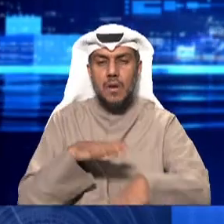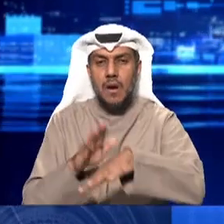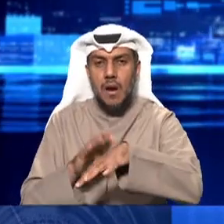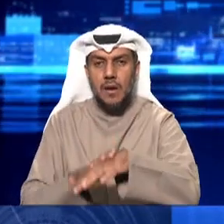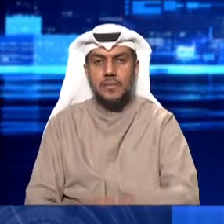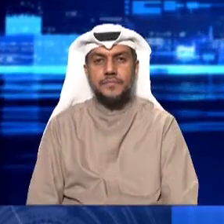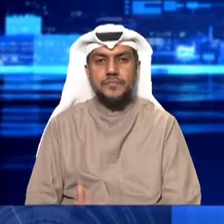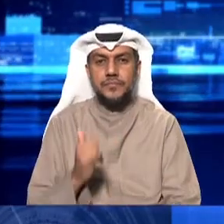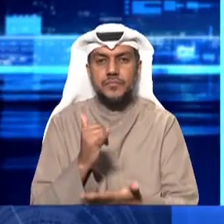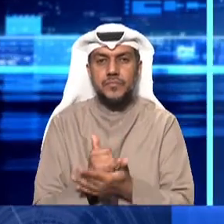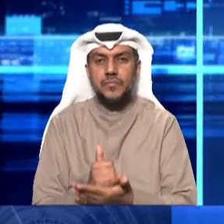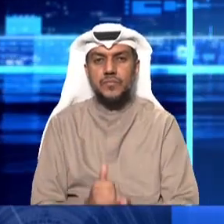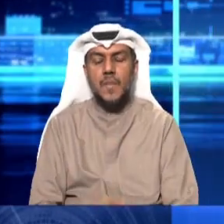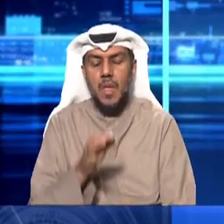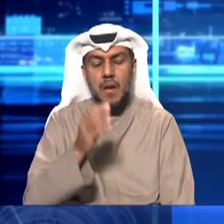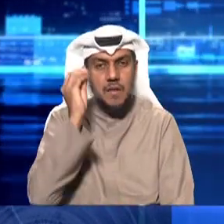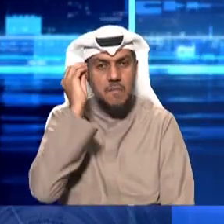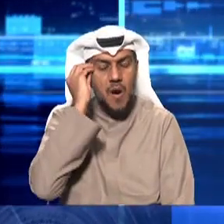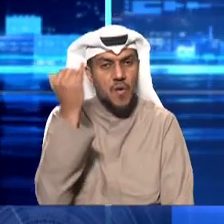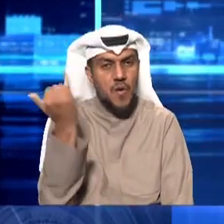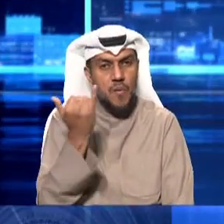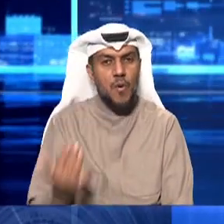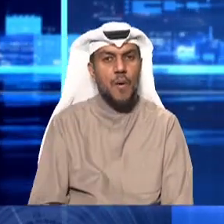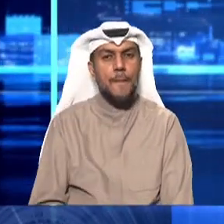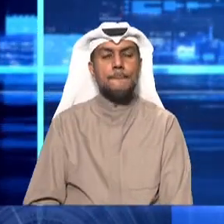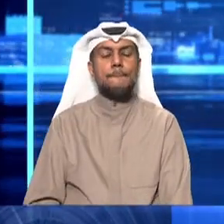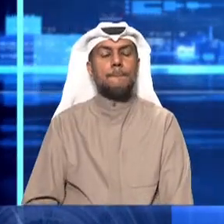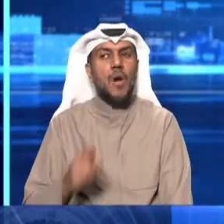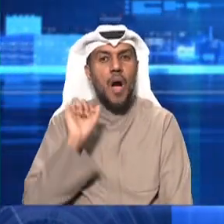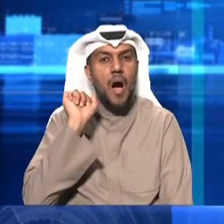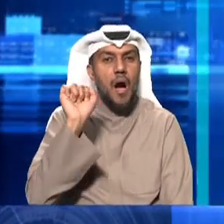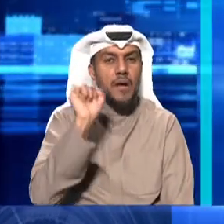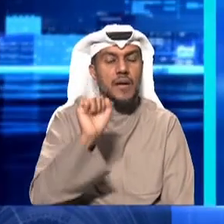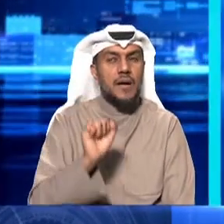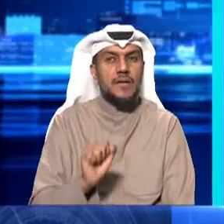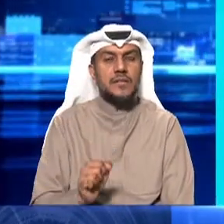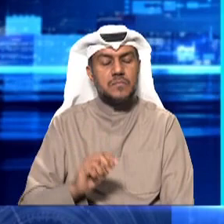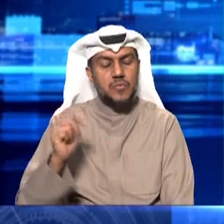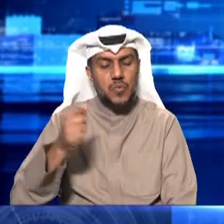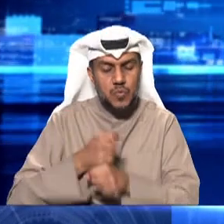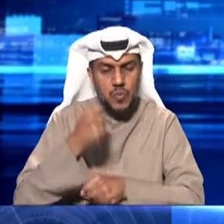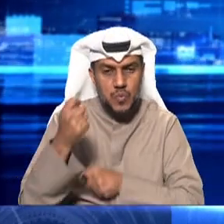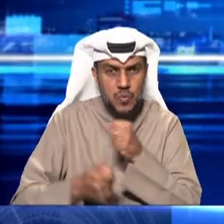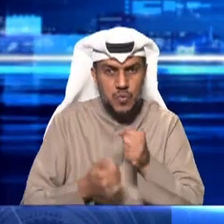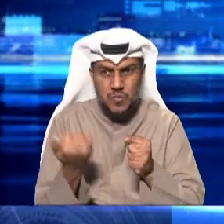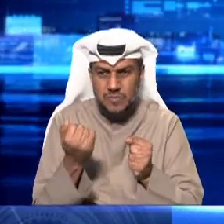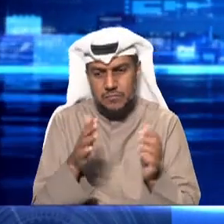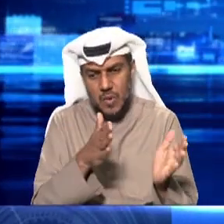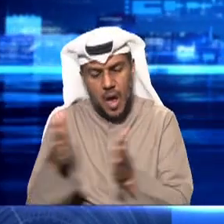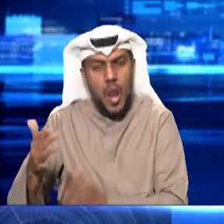الوزراء الصادقة بطي الملفات السياسية العالقة والسعي الجاد نحو الوصول إلى